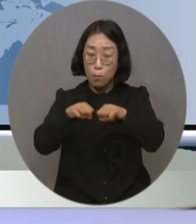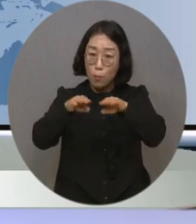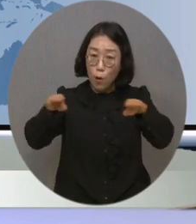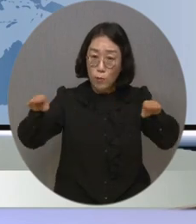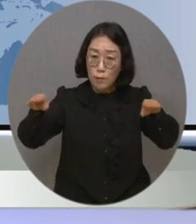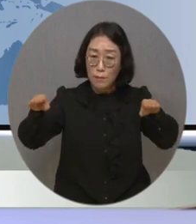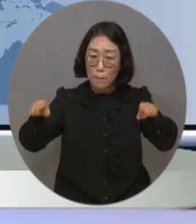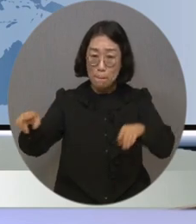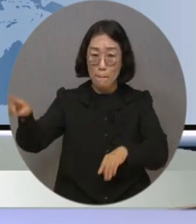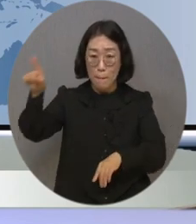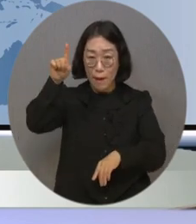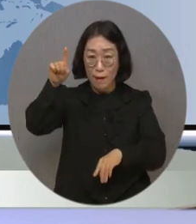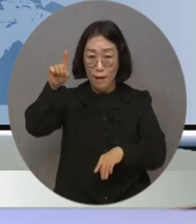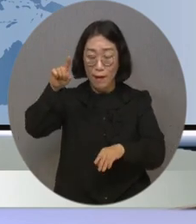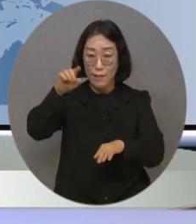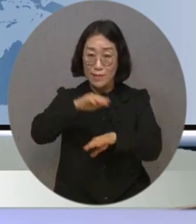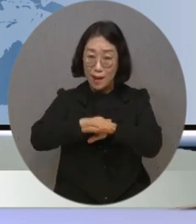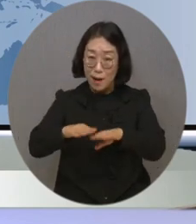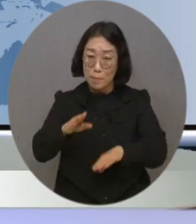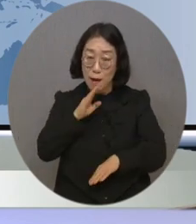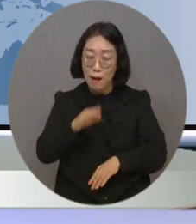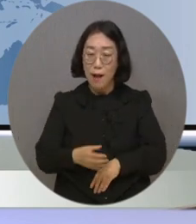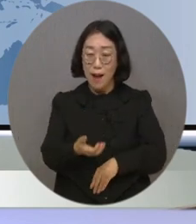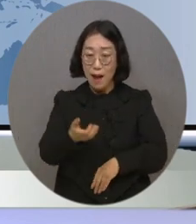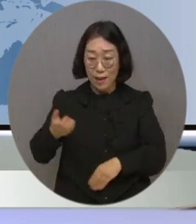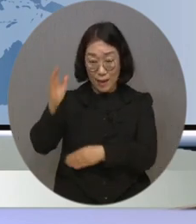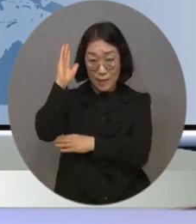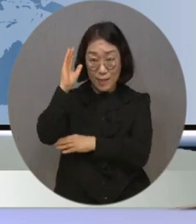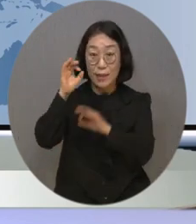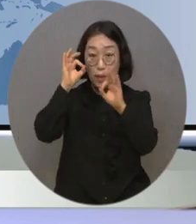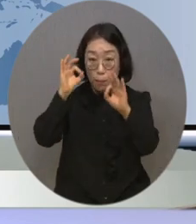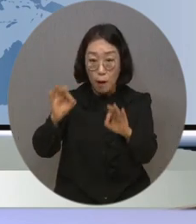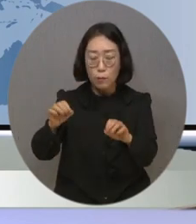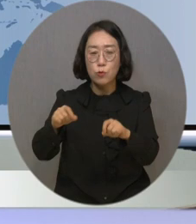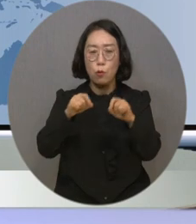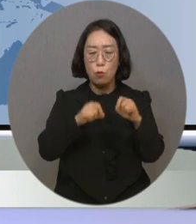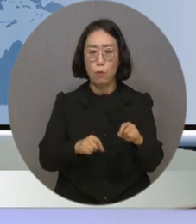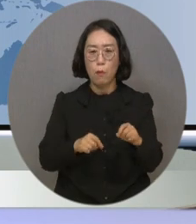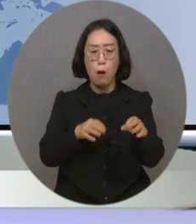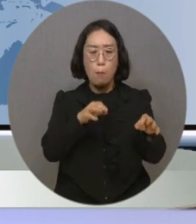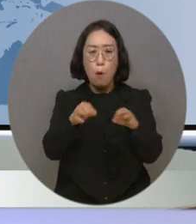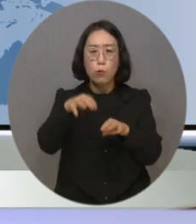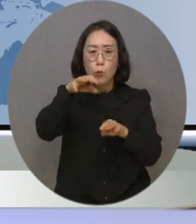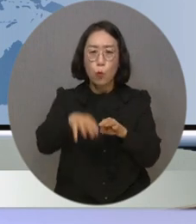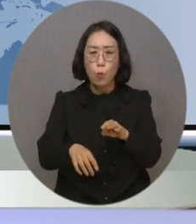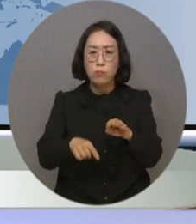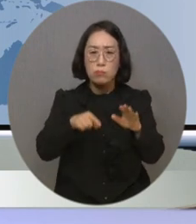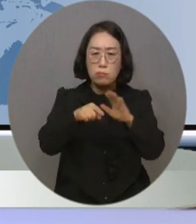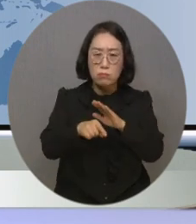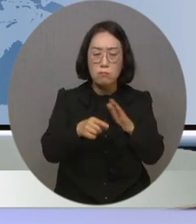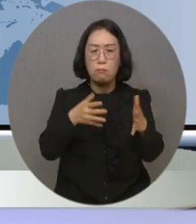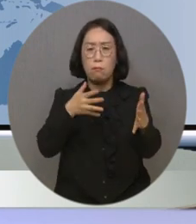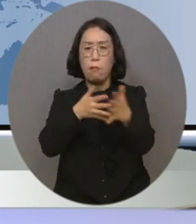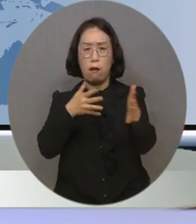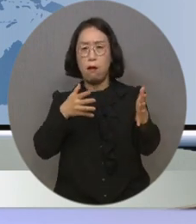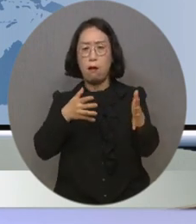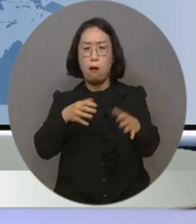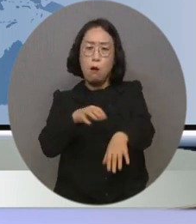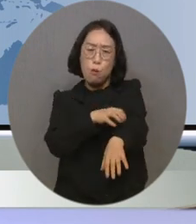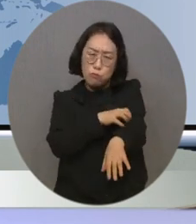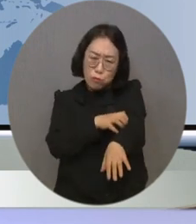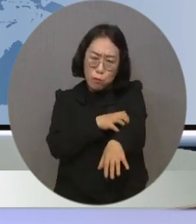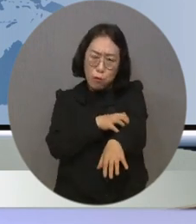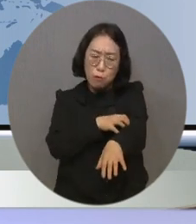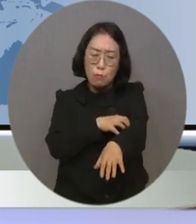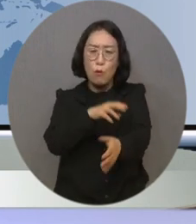와 있을까요? 앞선 나도 말 좀 합시다에서 방문하고자 하는 식당이 있어도 장애인을 위한 편의시설이 없으면